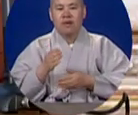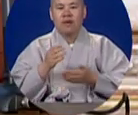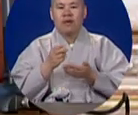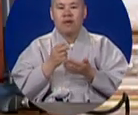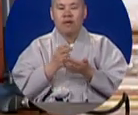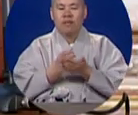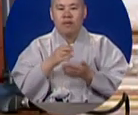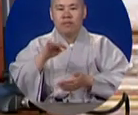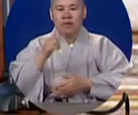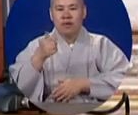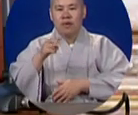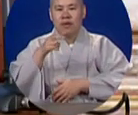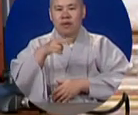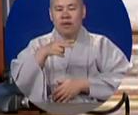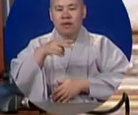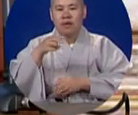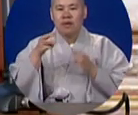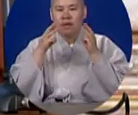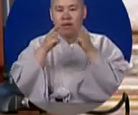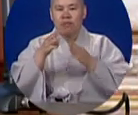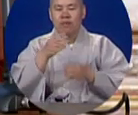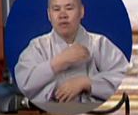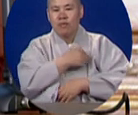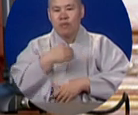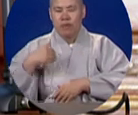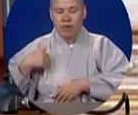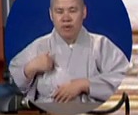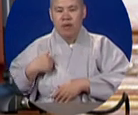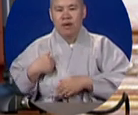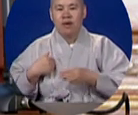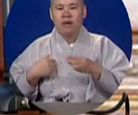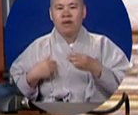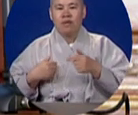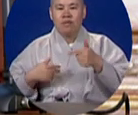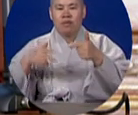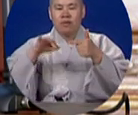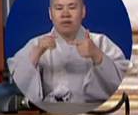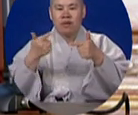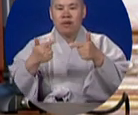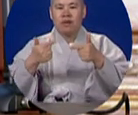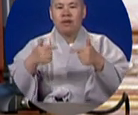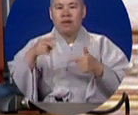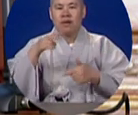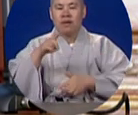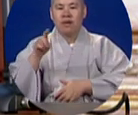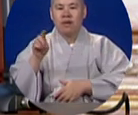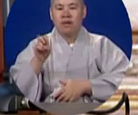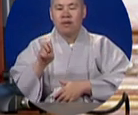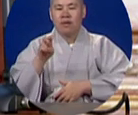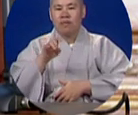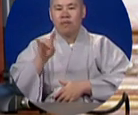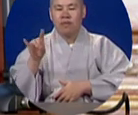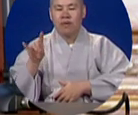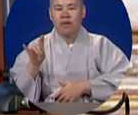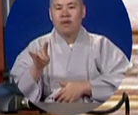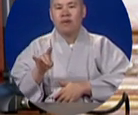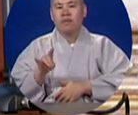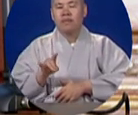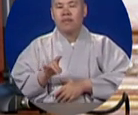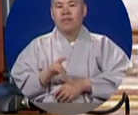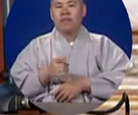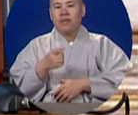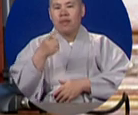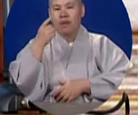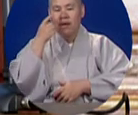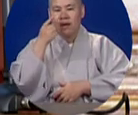구족하다 이것이 육진산매입니다 안입이 설신으로 색성양미